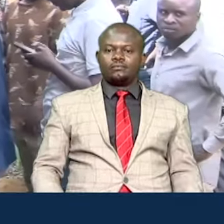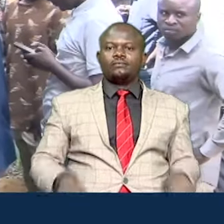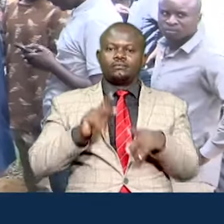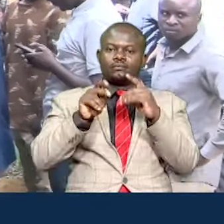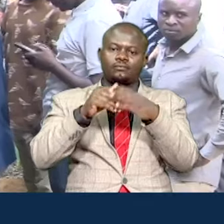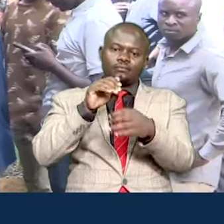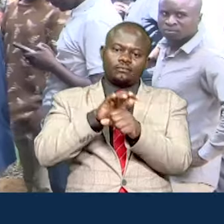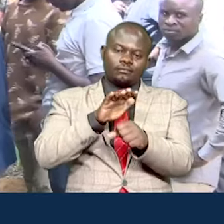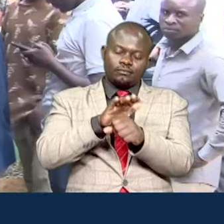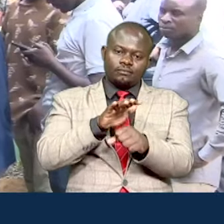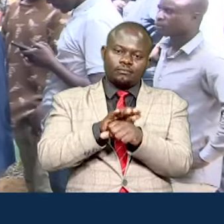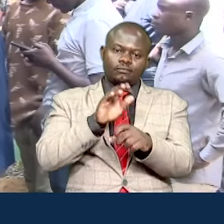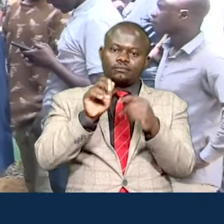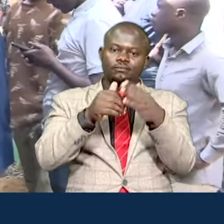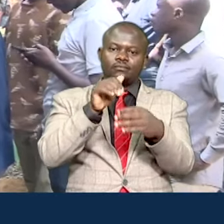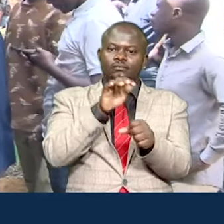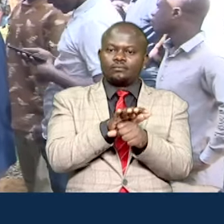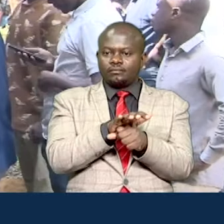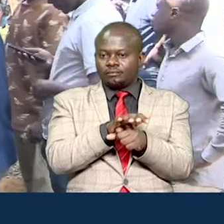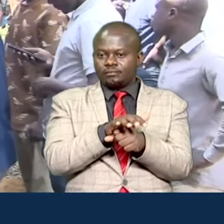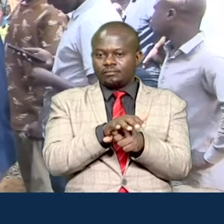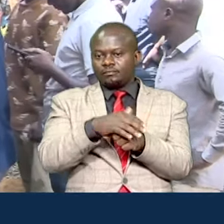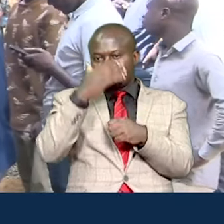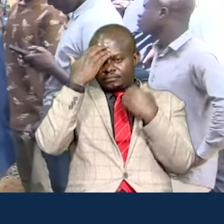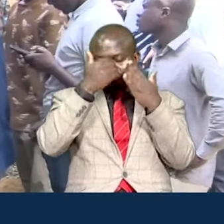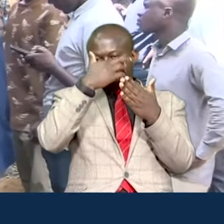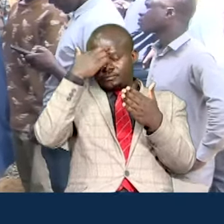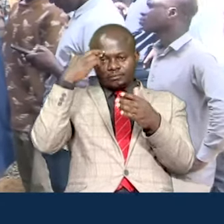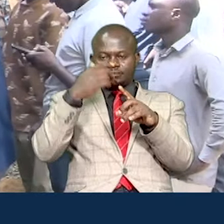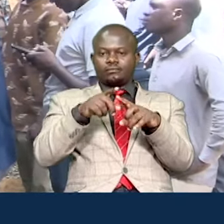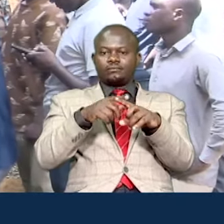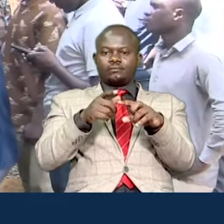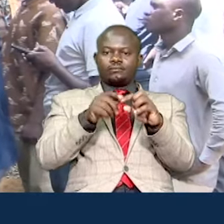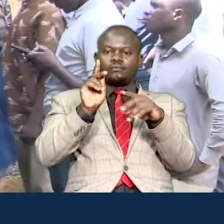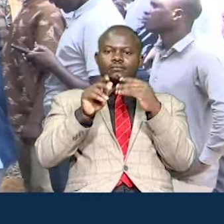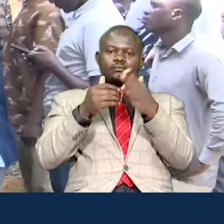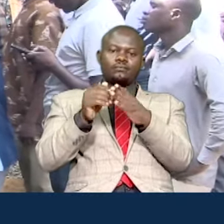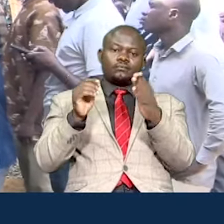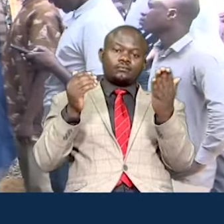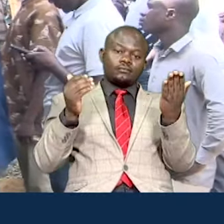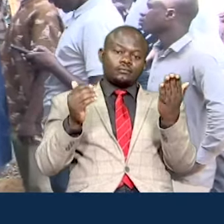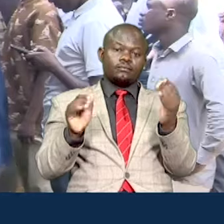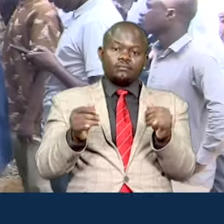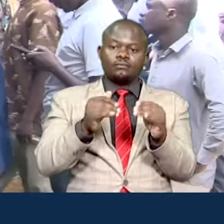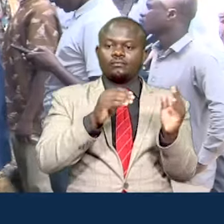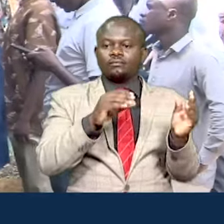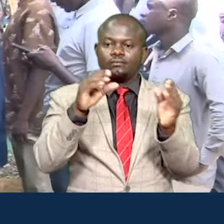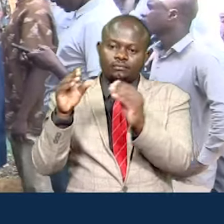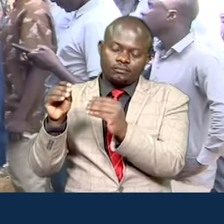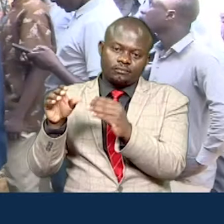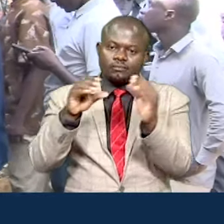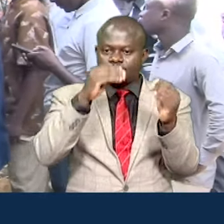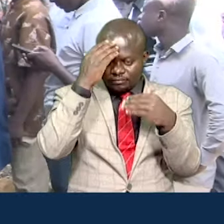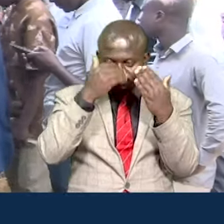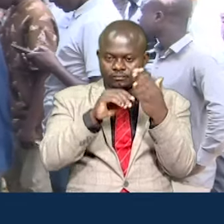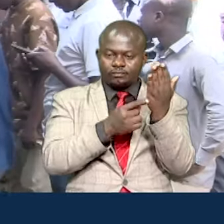benshi, abantu ni benshi kubera impamvu zitandukanye. Hari abantu bagiye bagerageza kwiyimura kubera ikoranabuhanga